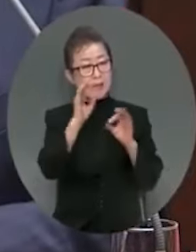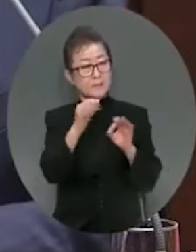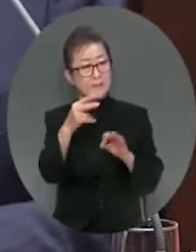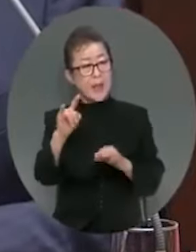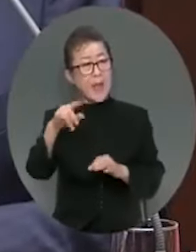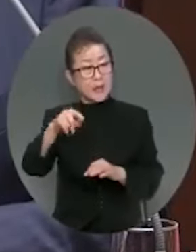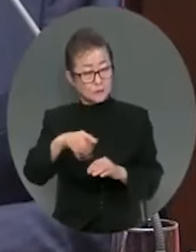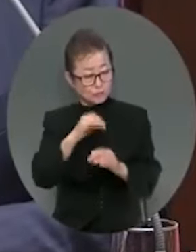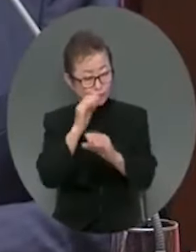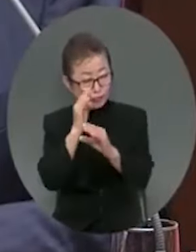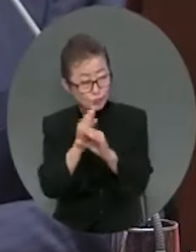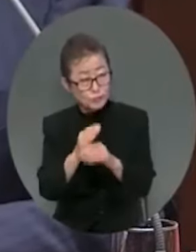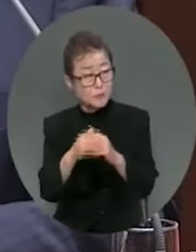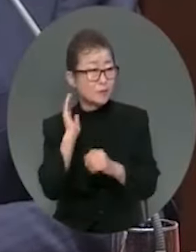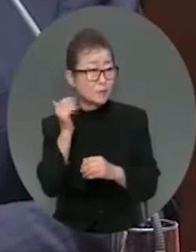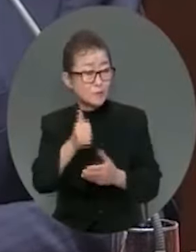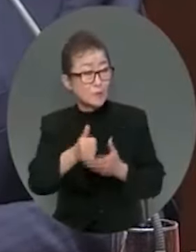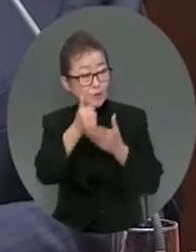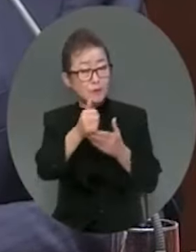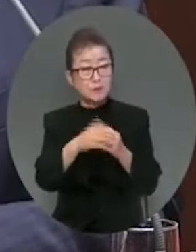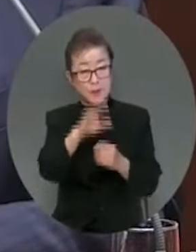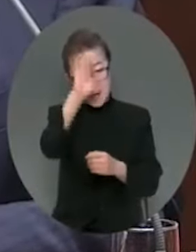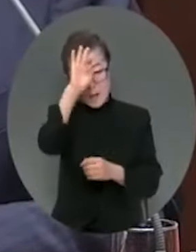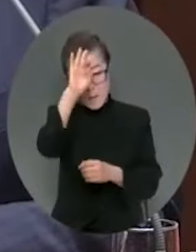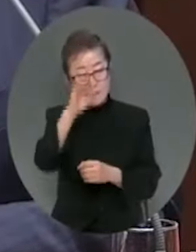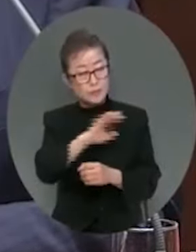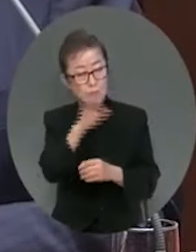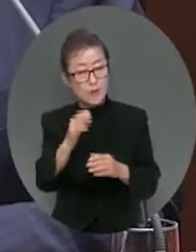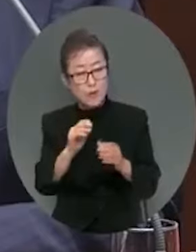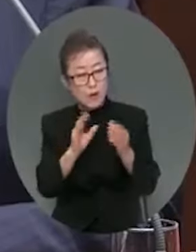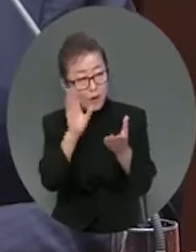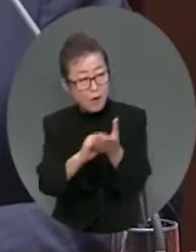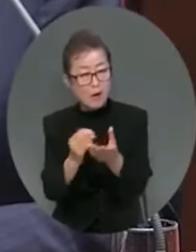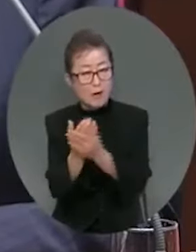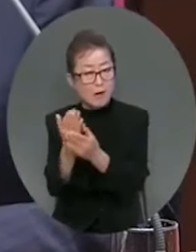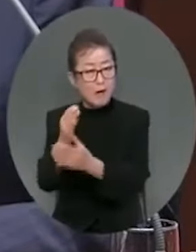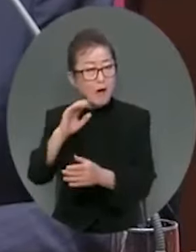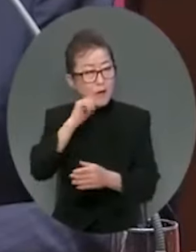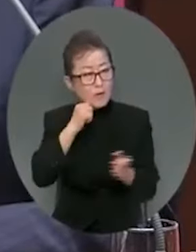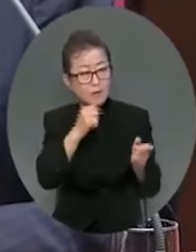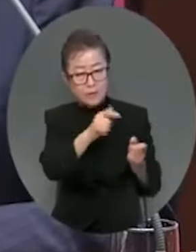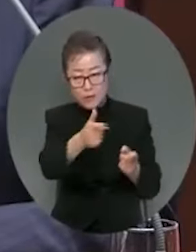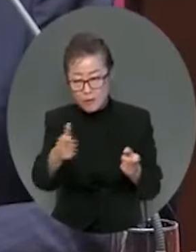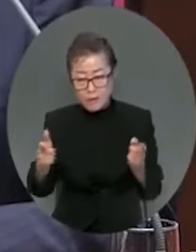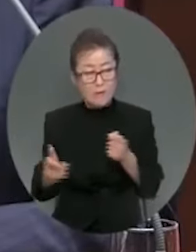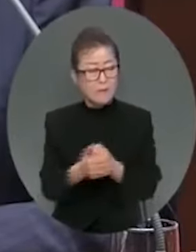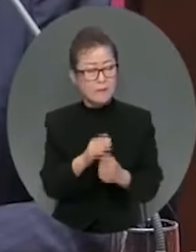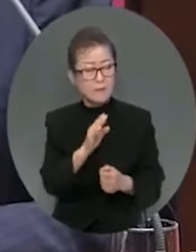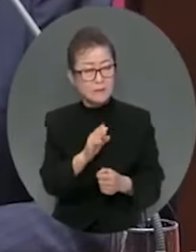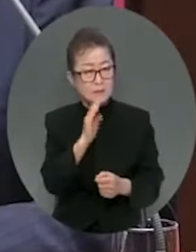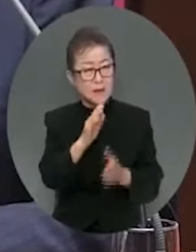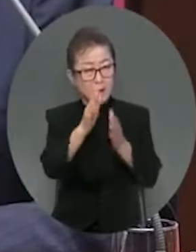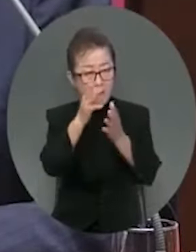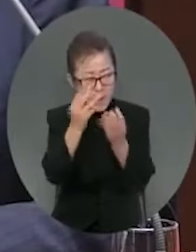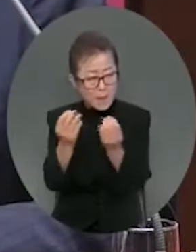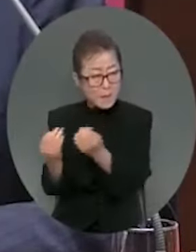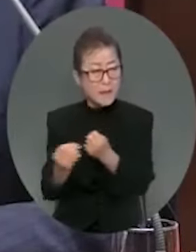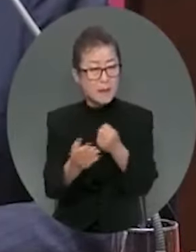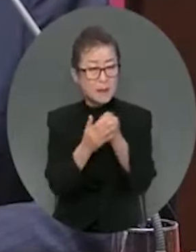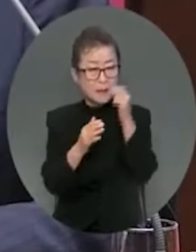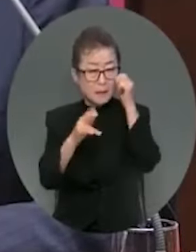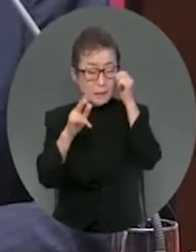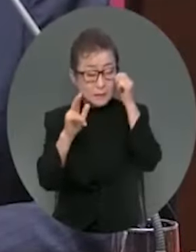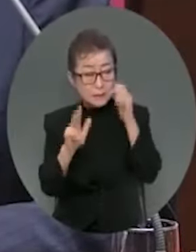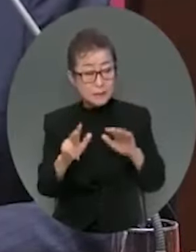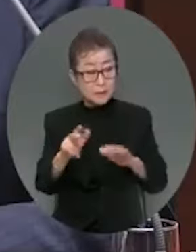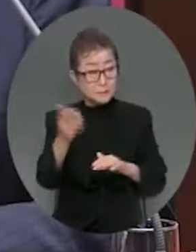극복해봤고 그 경제수석 때 스크린쿼터 얼마나 소신 있게 반대했어요. 왜 지금은